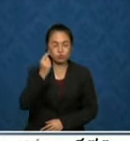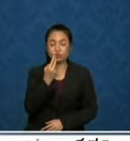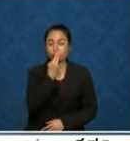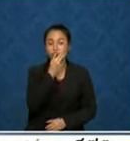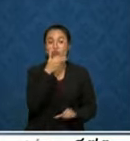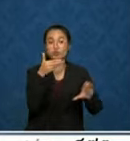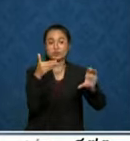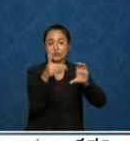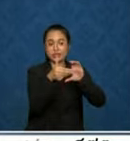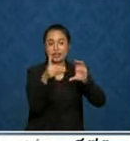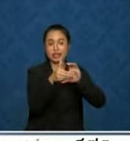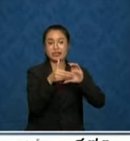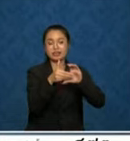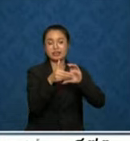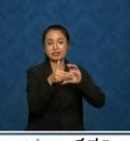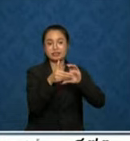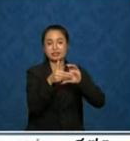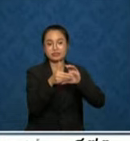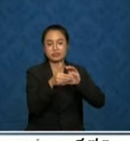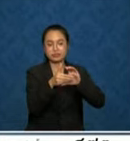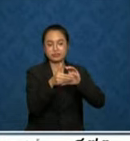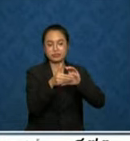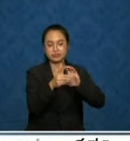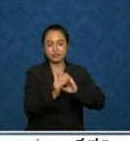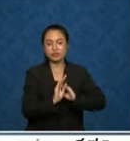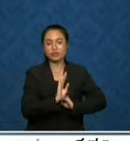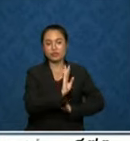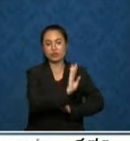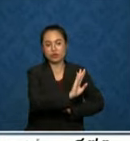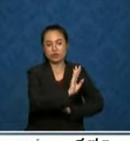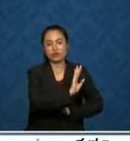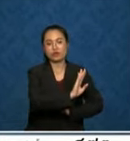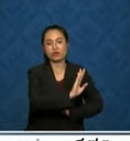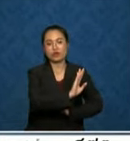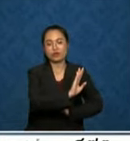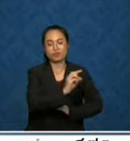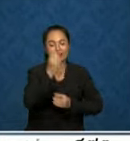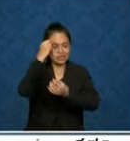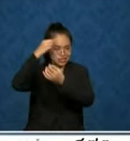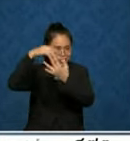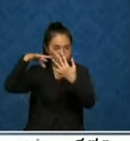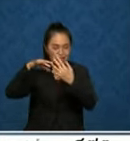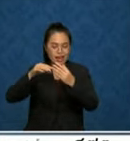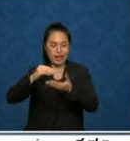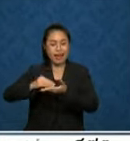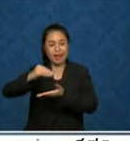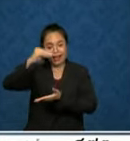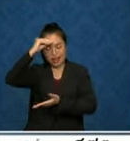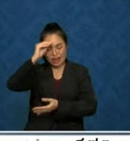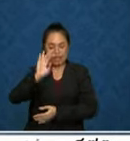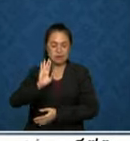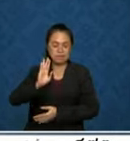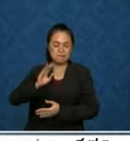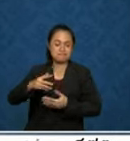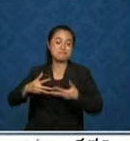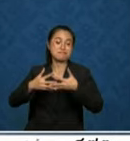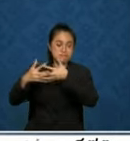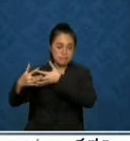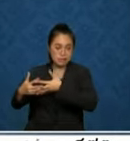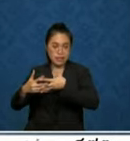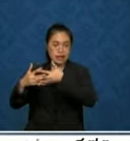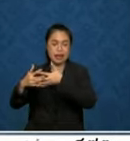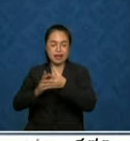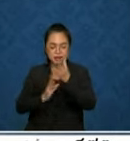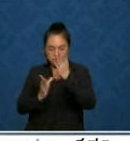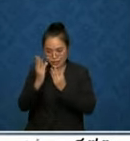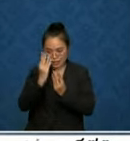ด์นี้นะคะจะเป็นทฤษฎีของคุณเบนจามินบลูมค่ะท่านเป็นนักจิตวิทยาทางการศึกษาชาวอเมริกาซึ่งท่านได้ศึกษาพฤ